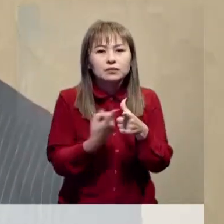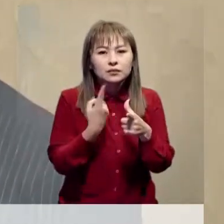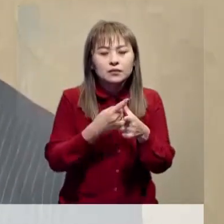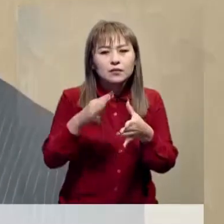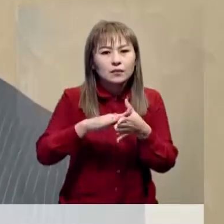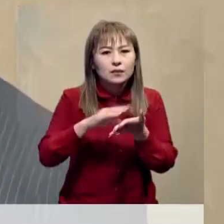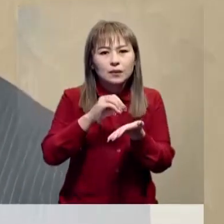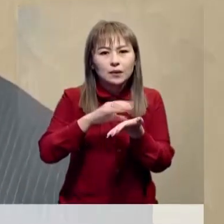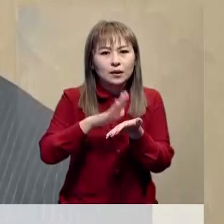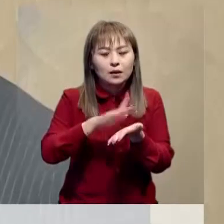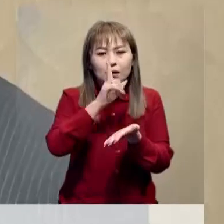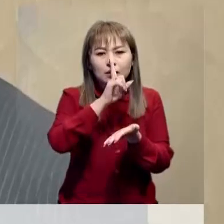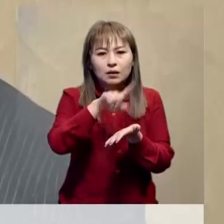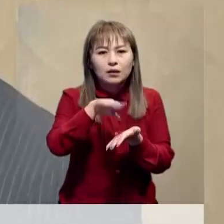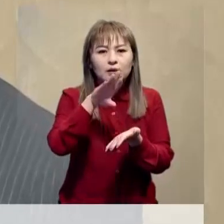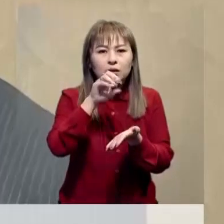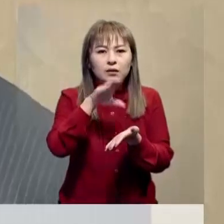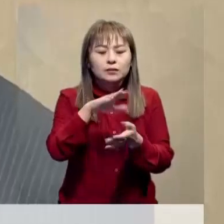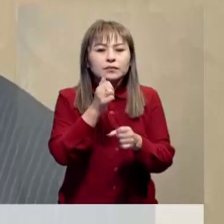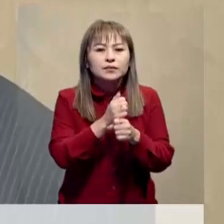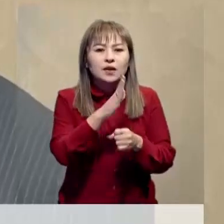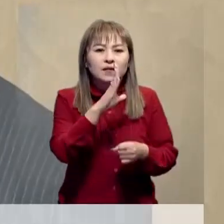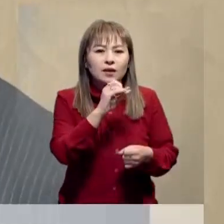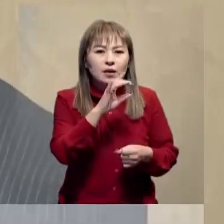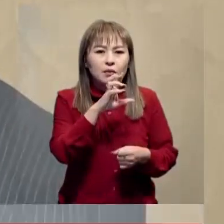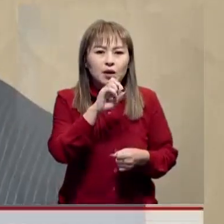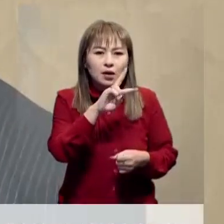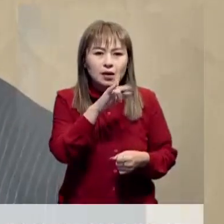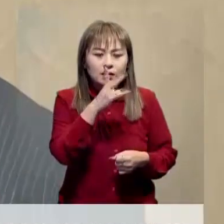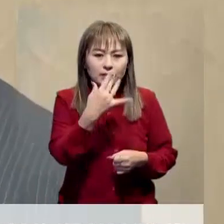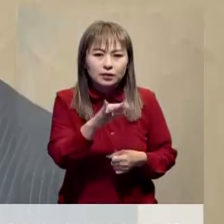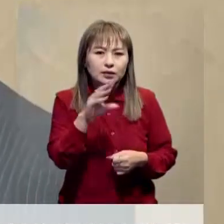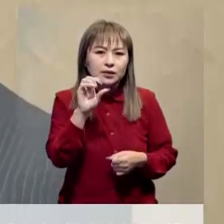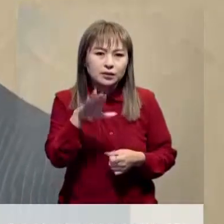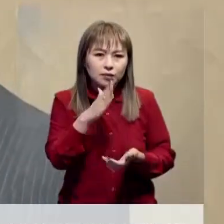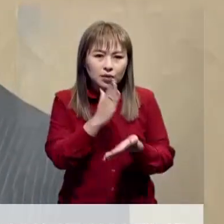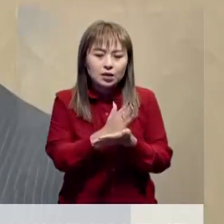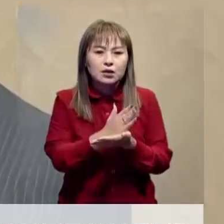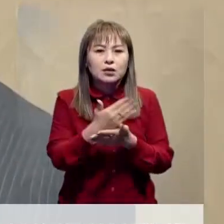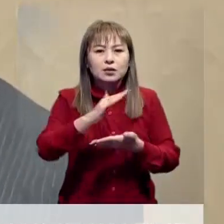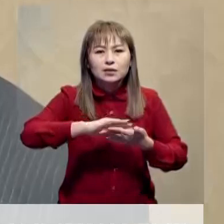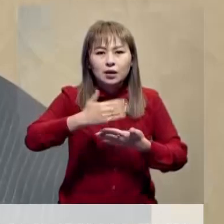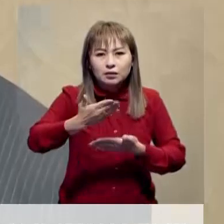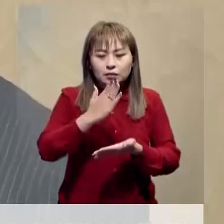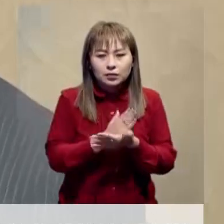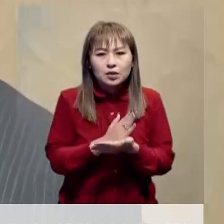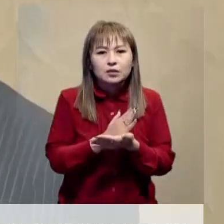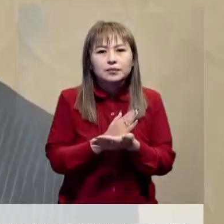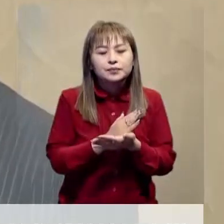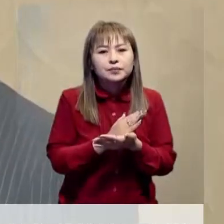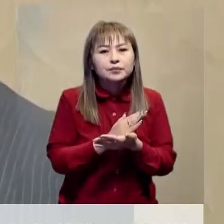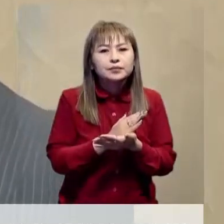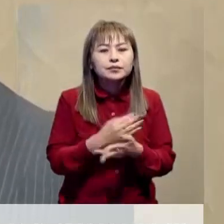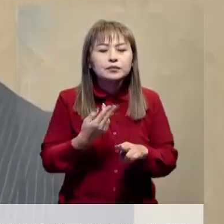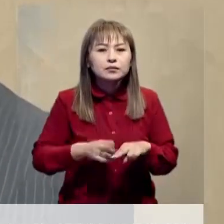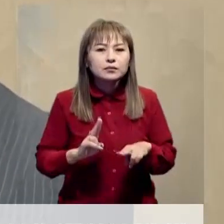көрсетілмейді. Олар түрлі тестері тапсырады, вербалика тест бар, сандық тест бар. Сол кезде